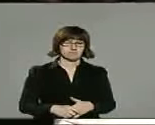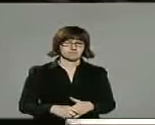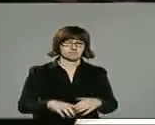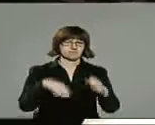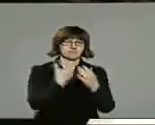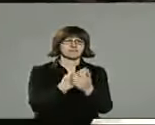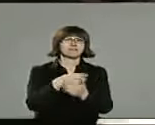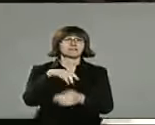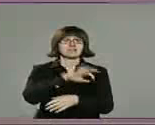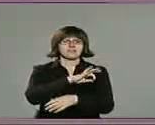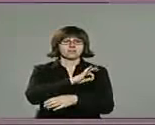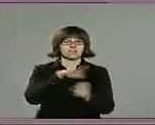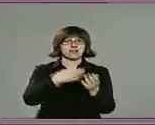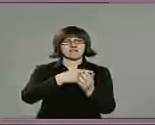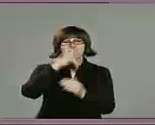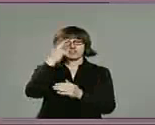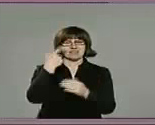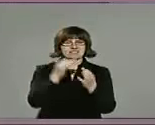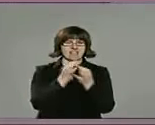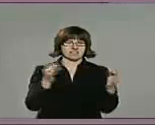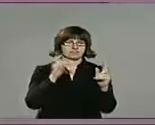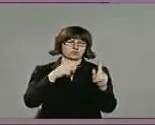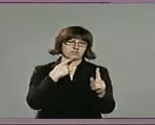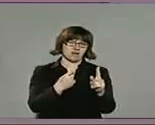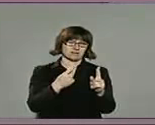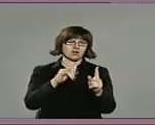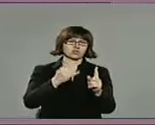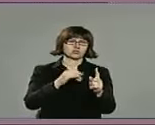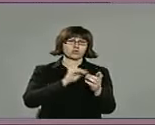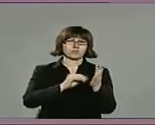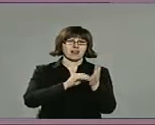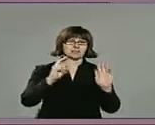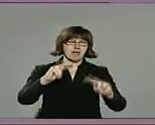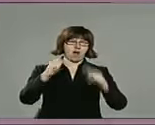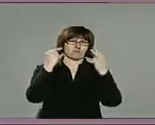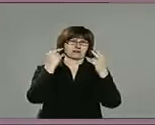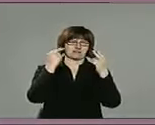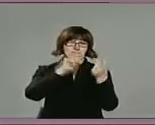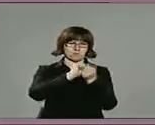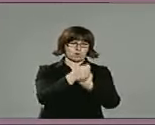Liebe Genossinnen und Genossen, das versteht ihr, den Satz muss ich sagen, damit die Journalisten wieder aufmerksam werden.